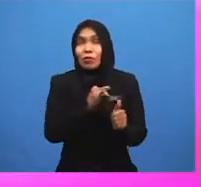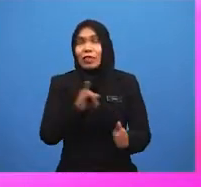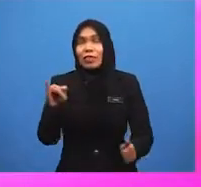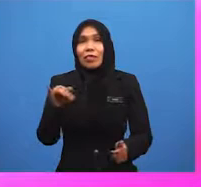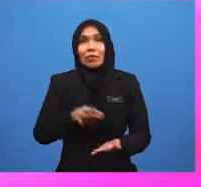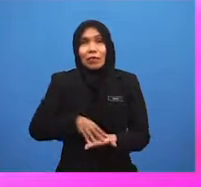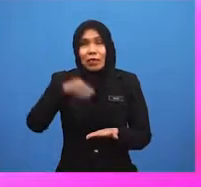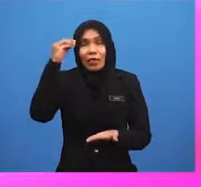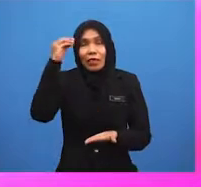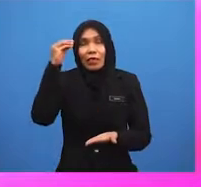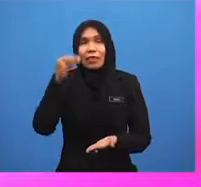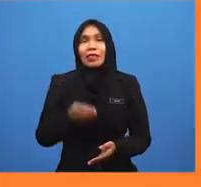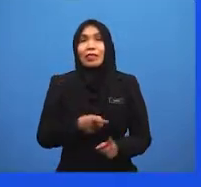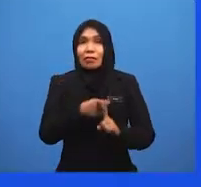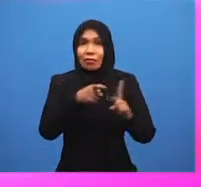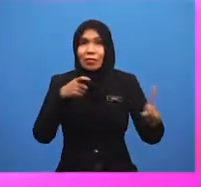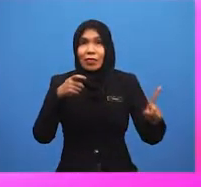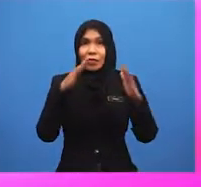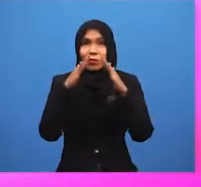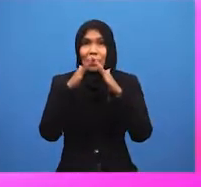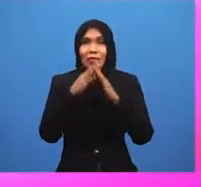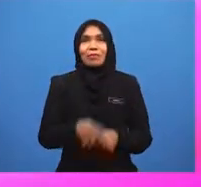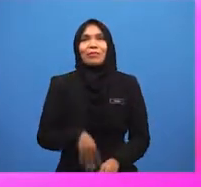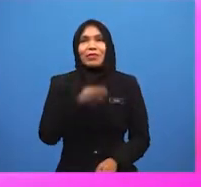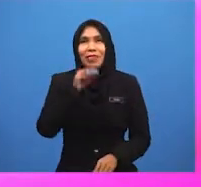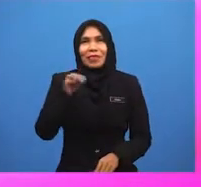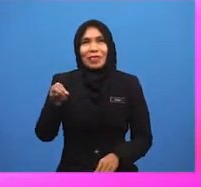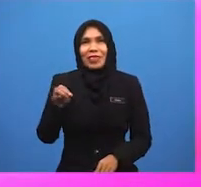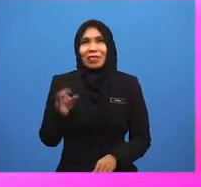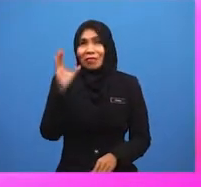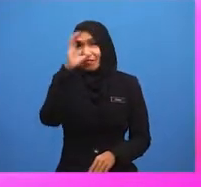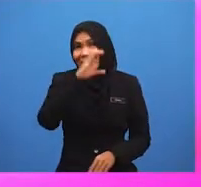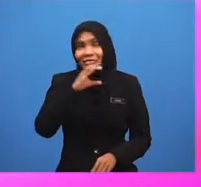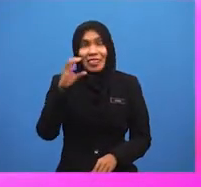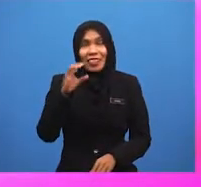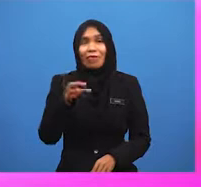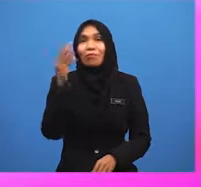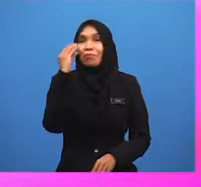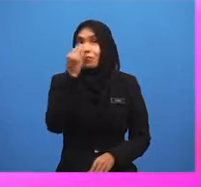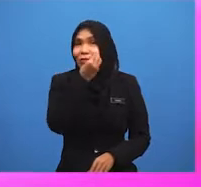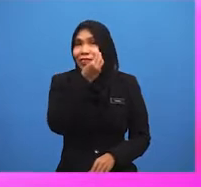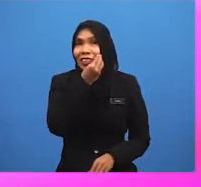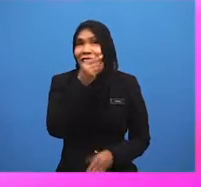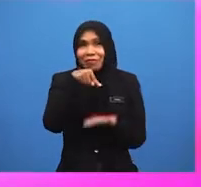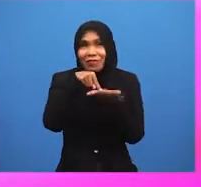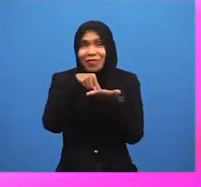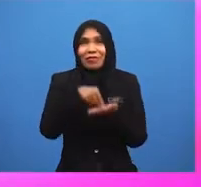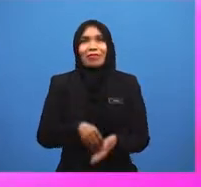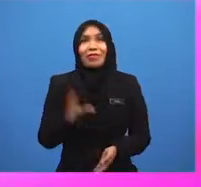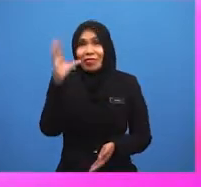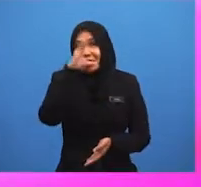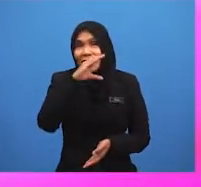dan pembelajaran dari rumah. Murid-murid, cantik tak bunga yang cikgu buat ni?